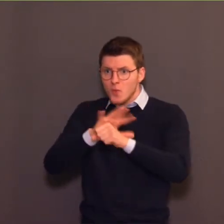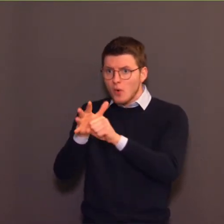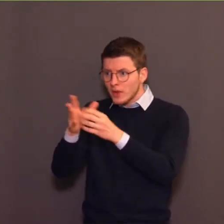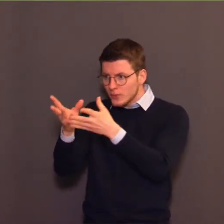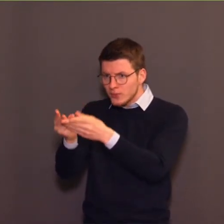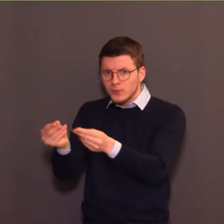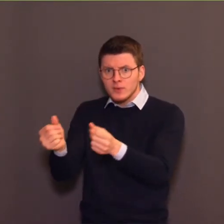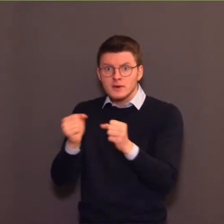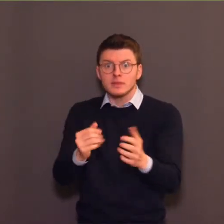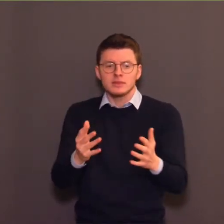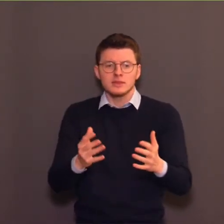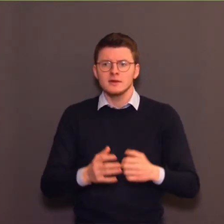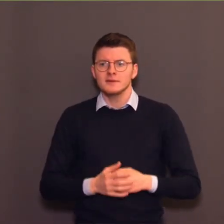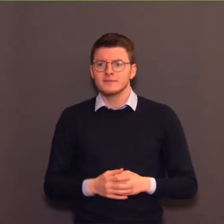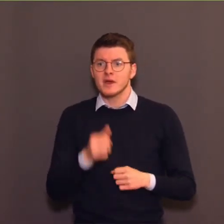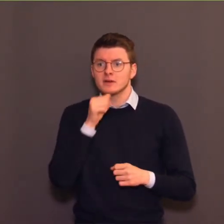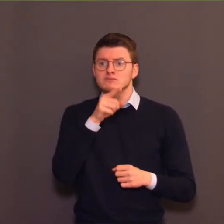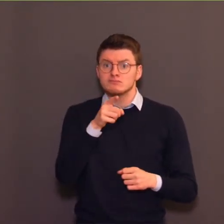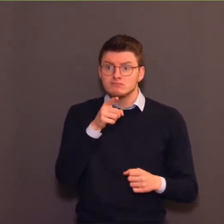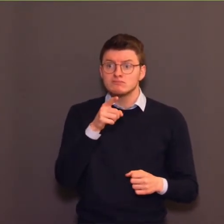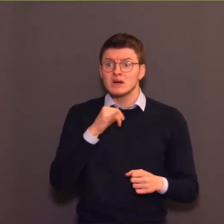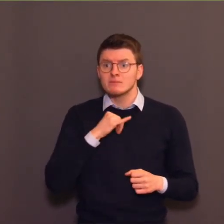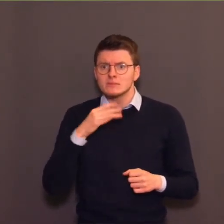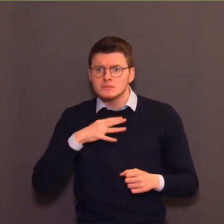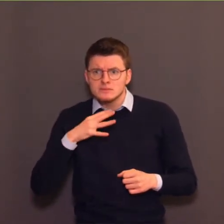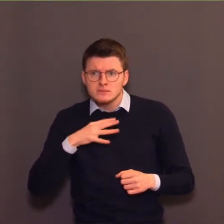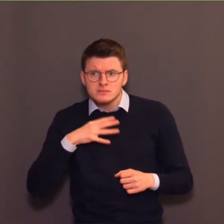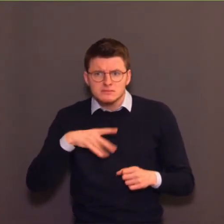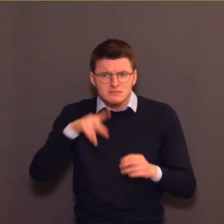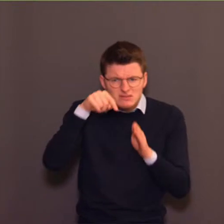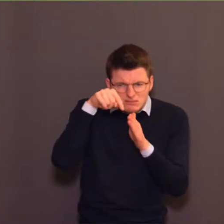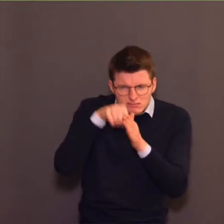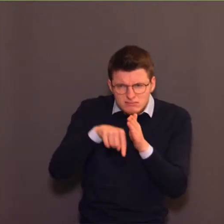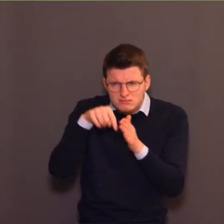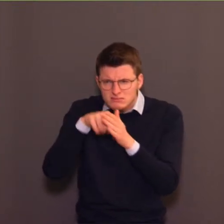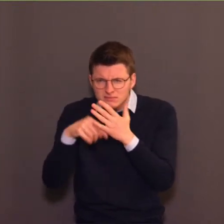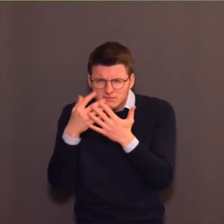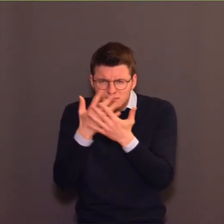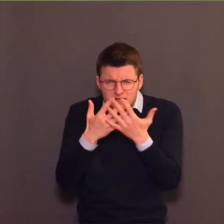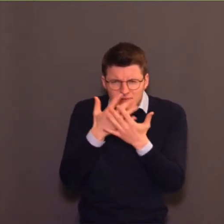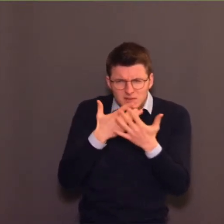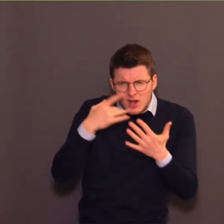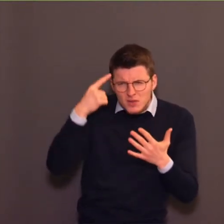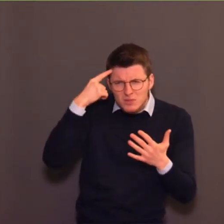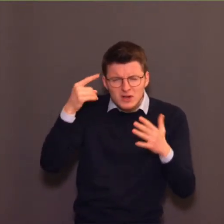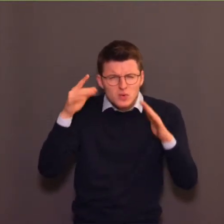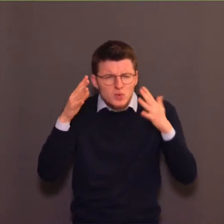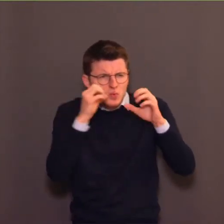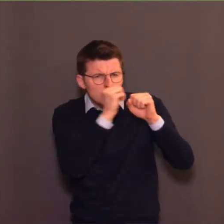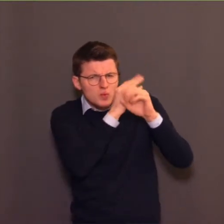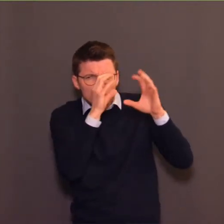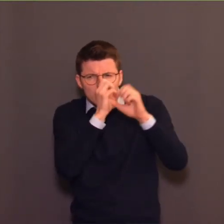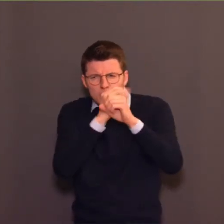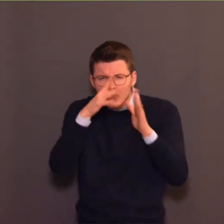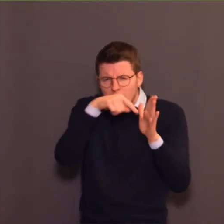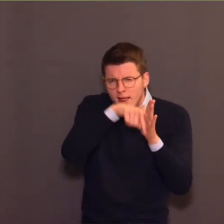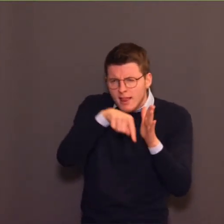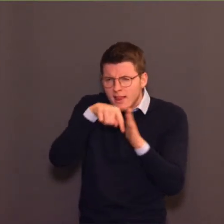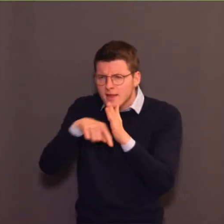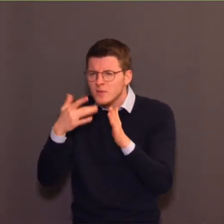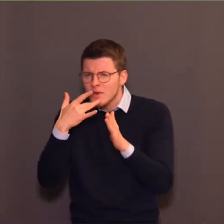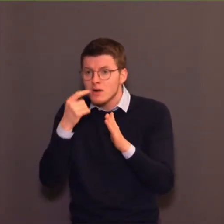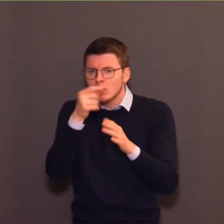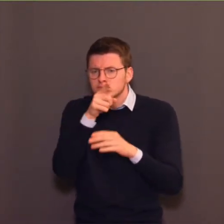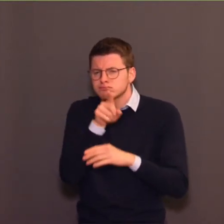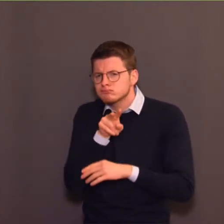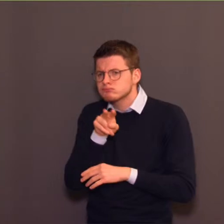En voor de geïnteresseerden, de gedetailleerde berekeningen en voorstelling van deze scenario's kunnen in detail geraadpleegd worden